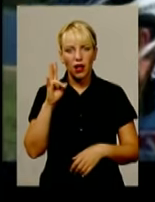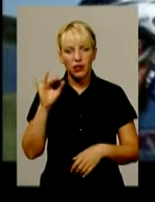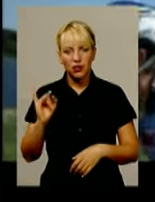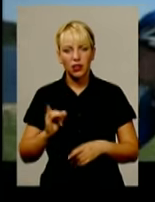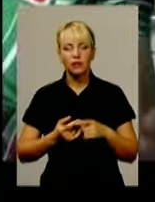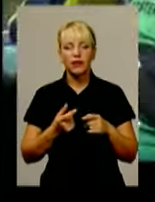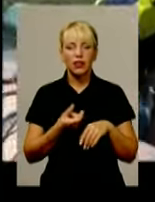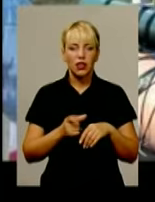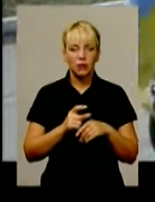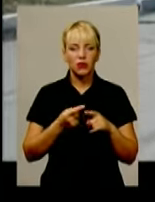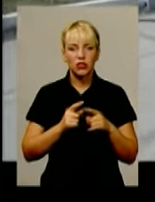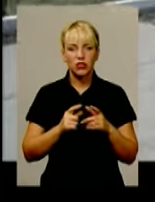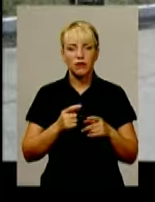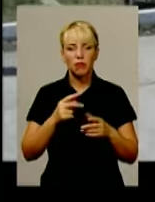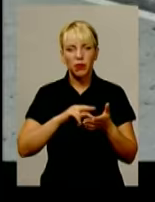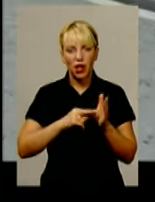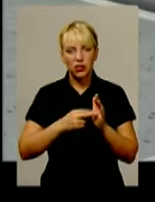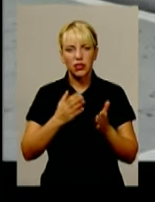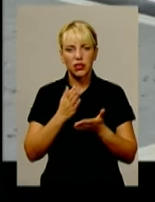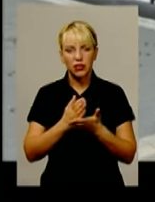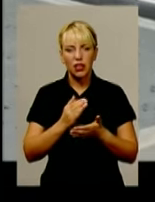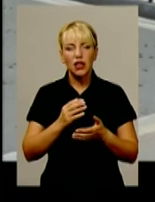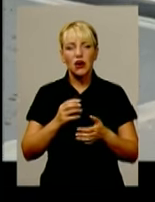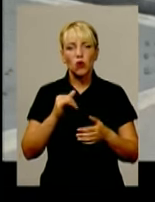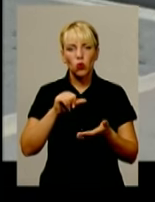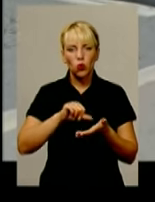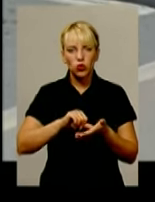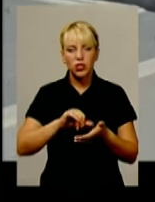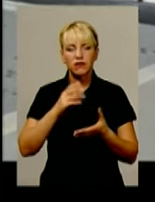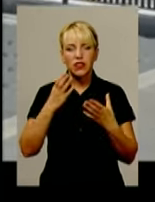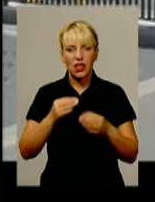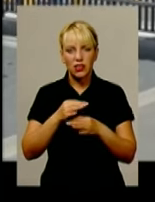Сергія – участь у патріотичному велопараді до Дня Незалежності, що відбудеться